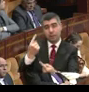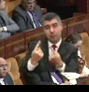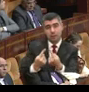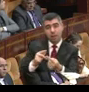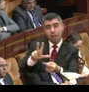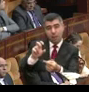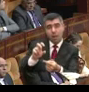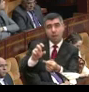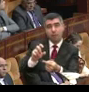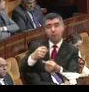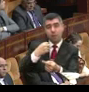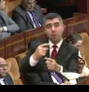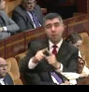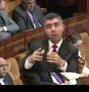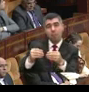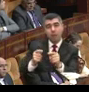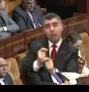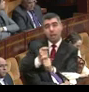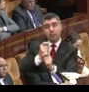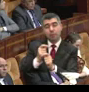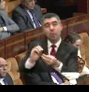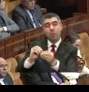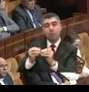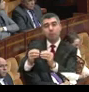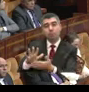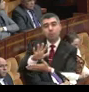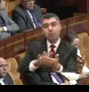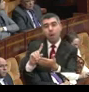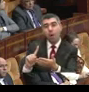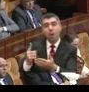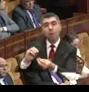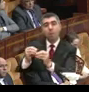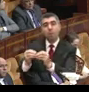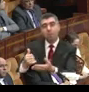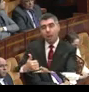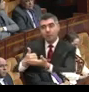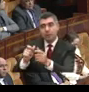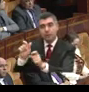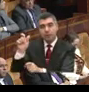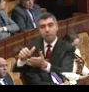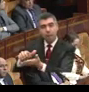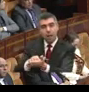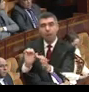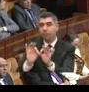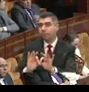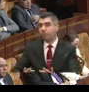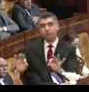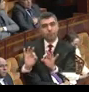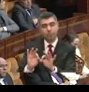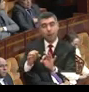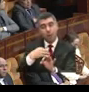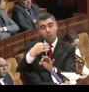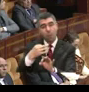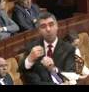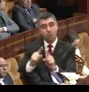أنا عايش وسط منهم في جهة مراكش أسفي، عشنا مشاكل في توزيع الحصة الأولى. ولهذا كنطلبوا في إطار التضامن الحكومي باش هذا الشيء يوصل